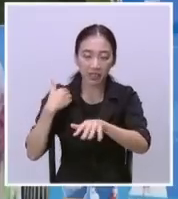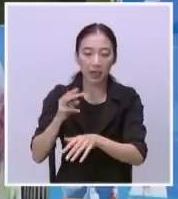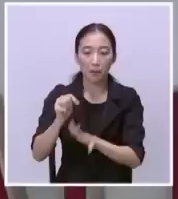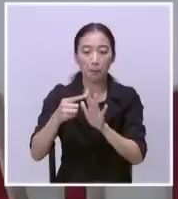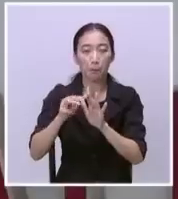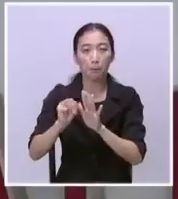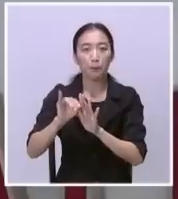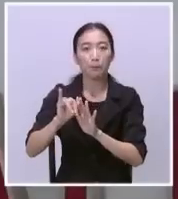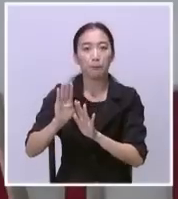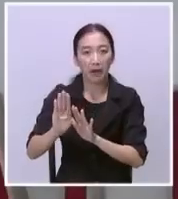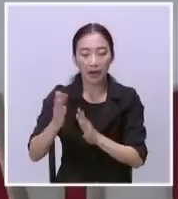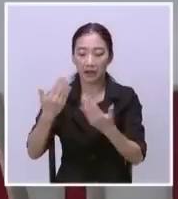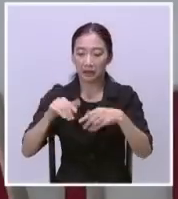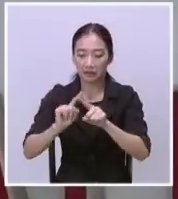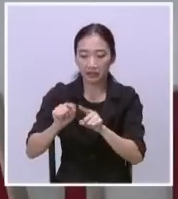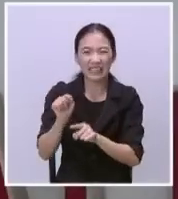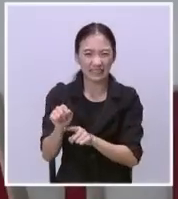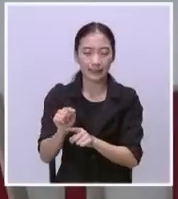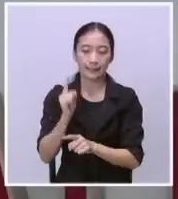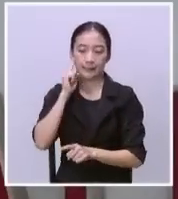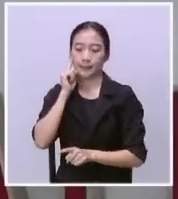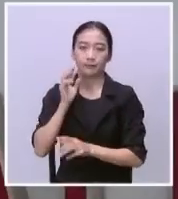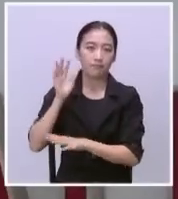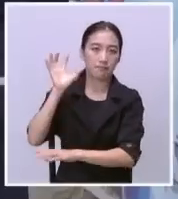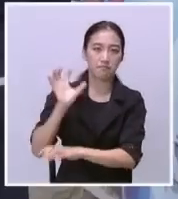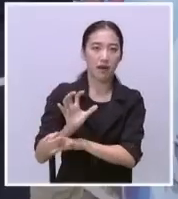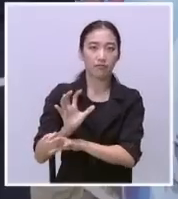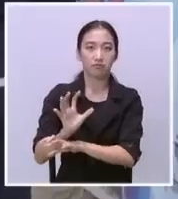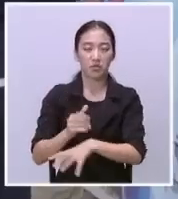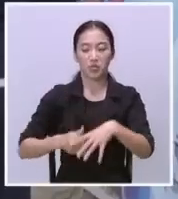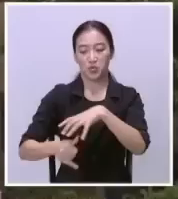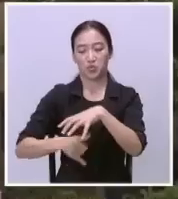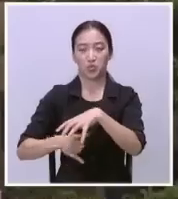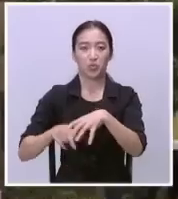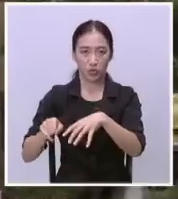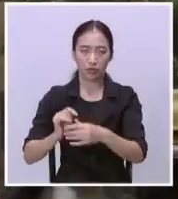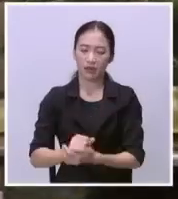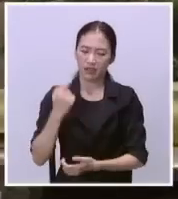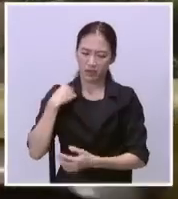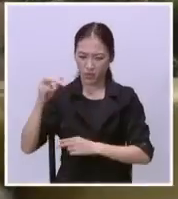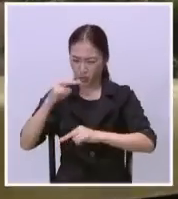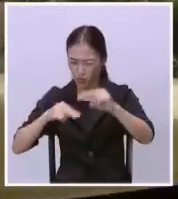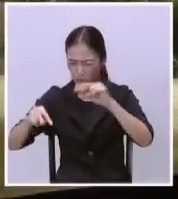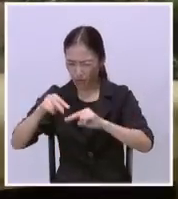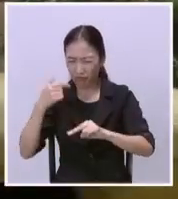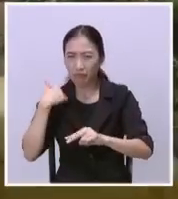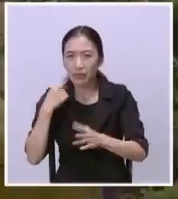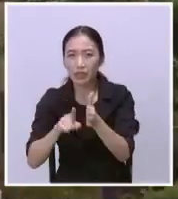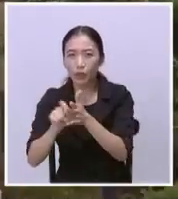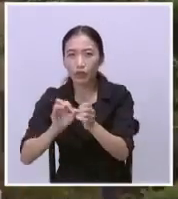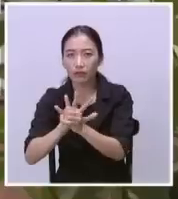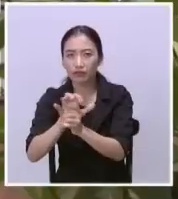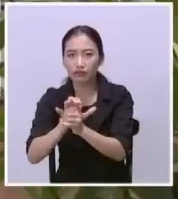ชระต้องเข้าสู่มาตรการล็อกดาวน์แล้วนะคะในขณะที่บรรดานักวิทยาศาสตร์กำลังเร่งตรวจสอบค่ะว่าสายพันธุ์ของโควิด19ที่กำลังระบา